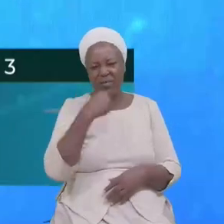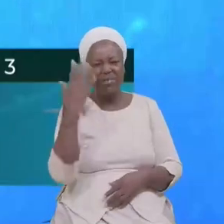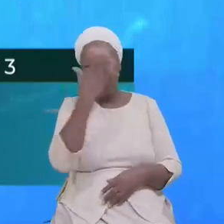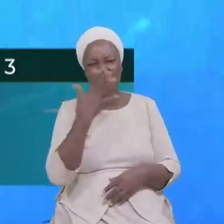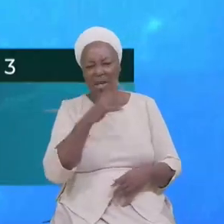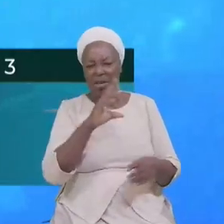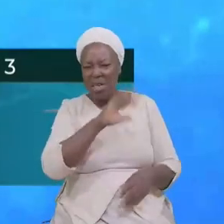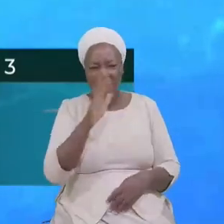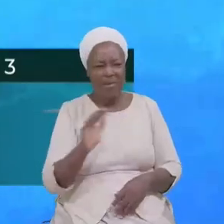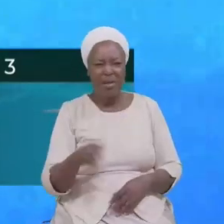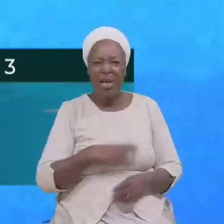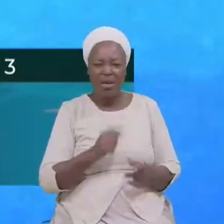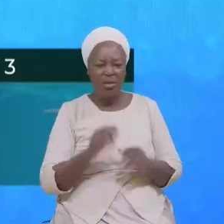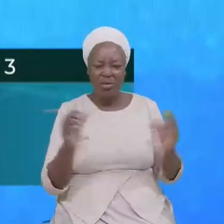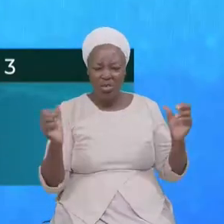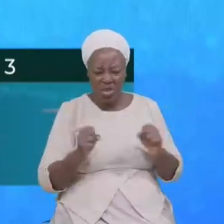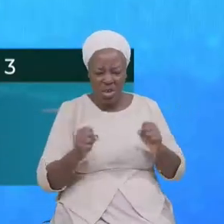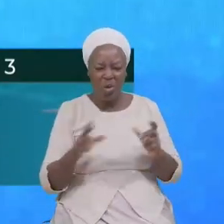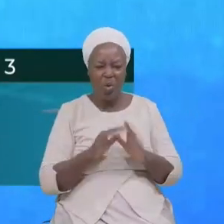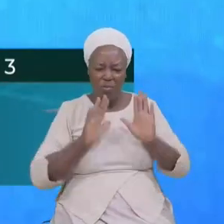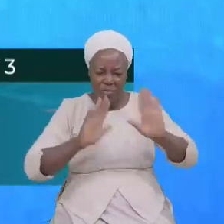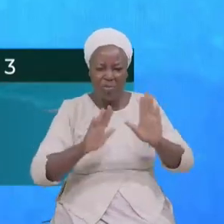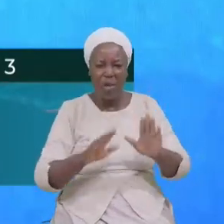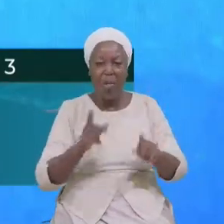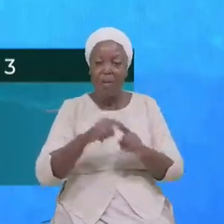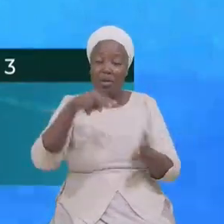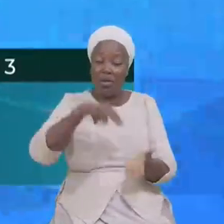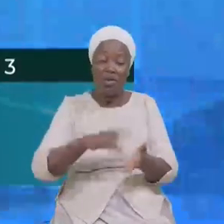Il n'a pas poussé. Il est resté là où il était.